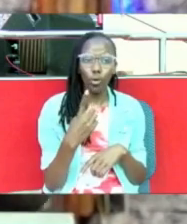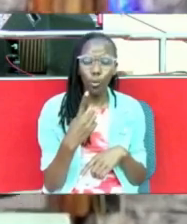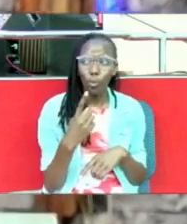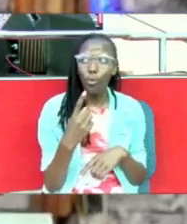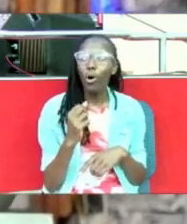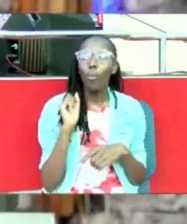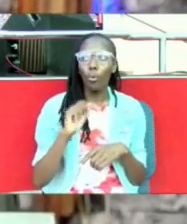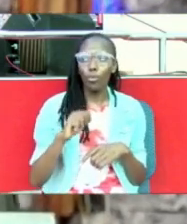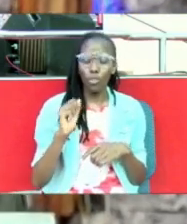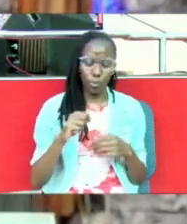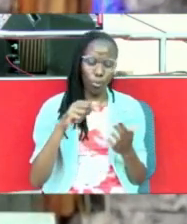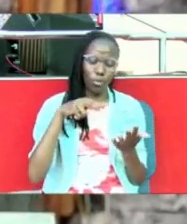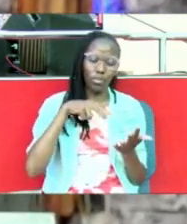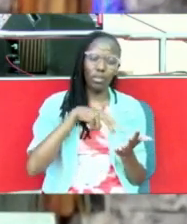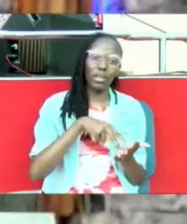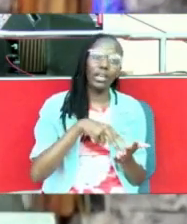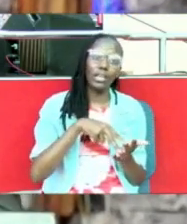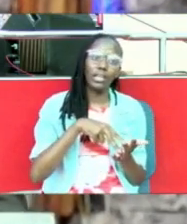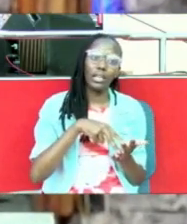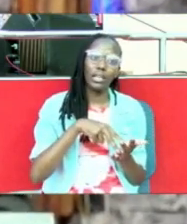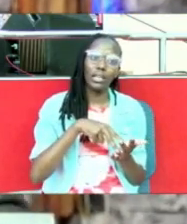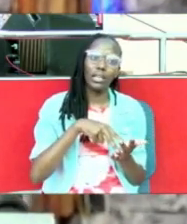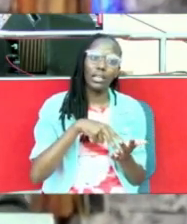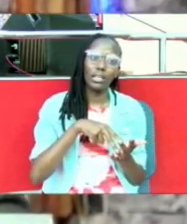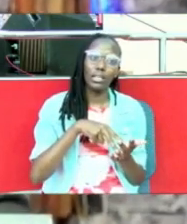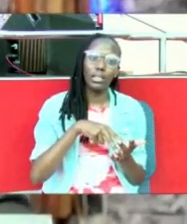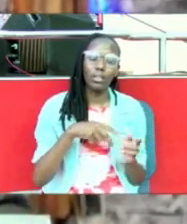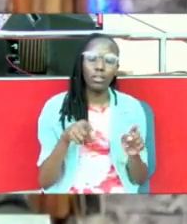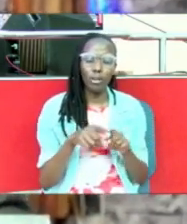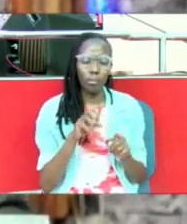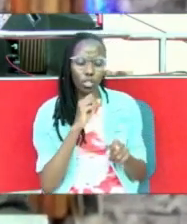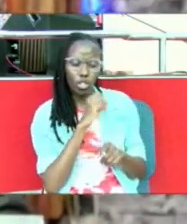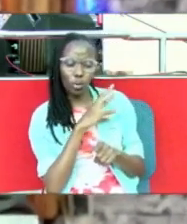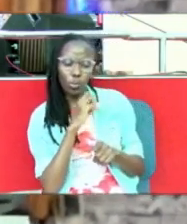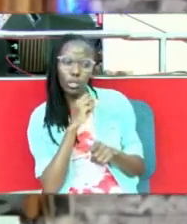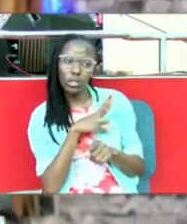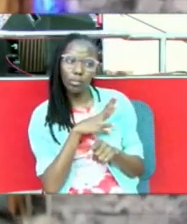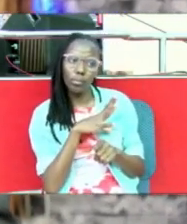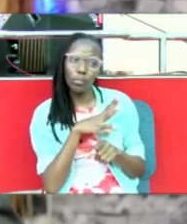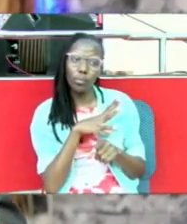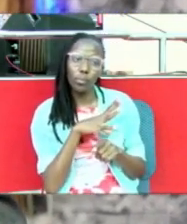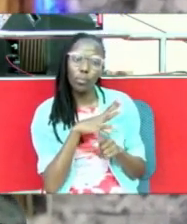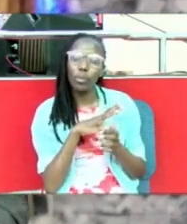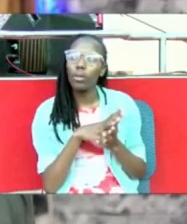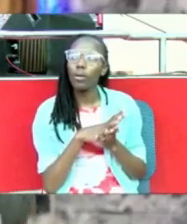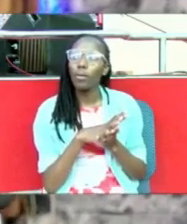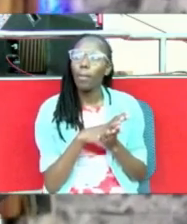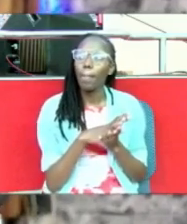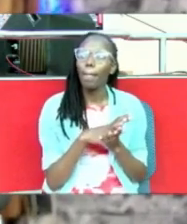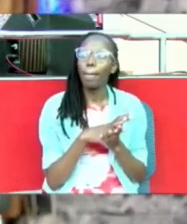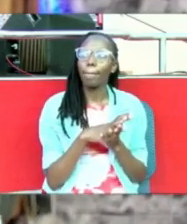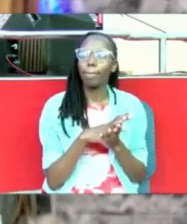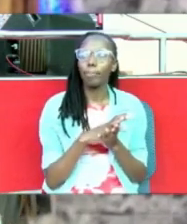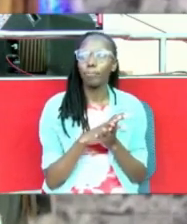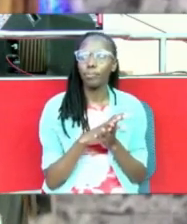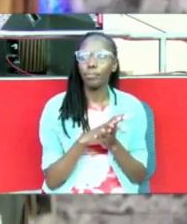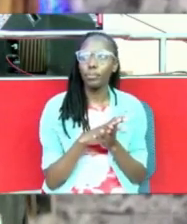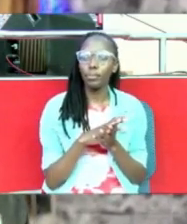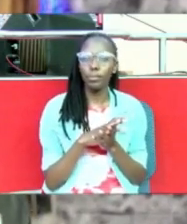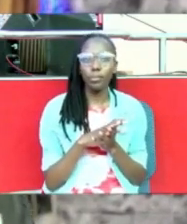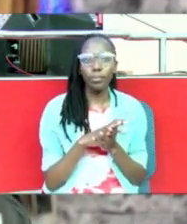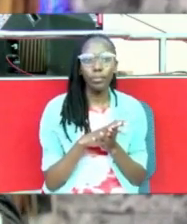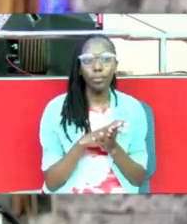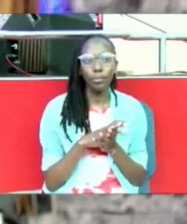able now to stand up, to come out with a shout. Kwa sababu shujaa wa Wafilisti ameweza kushindwa, wakainuka na sauti